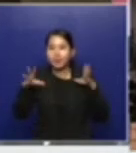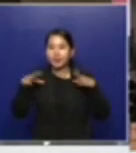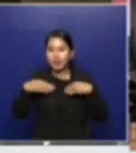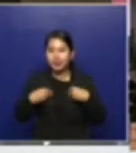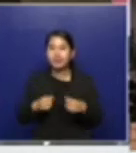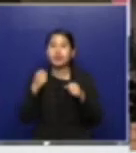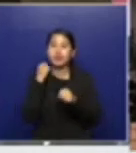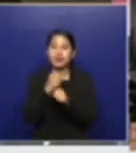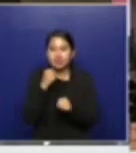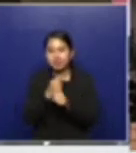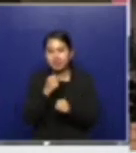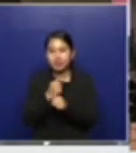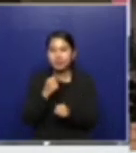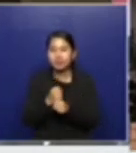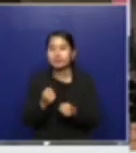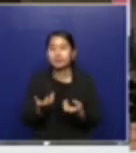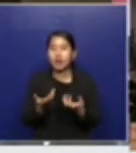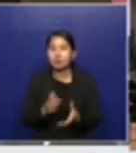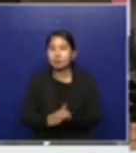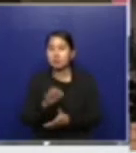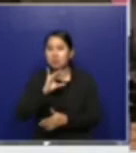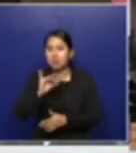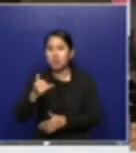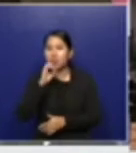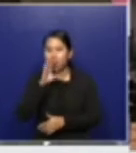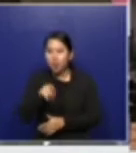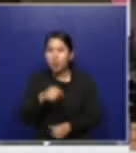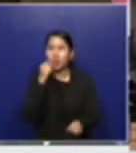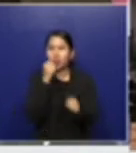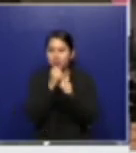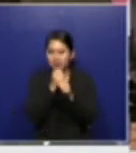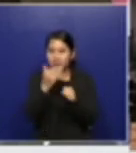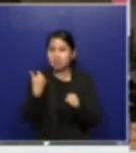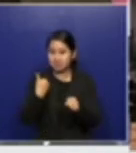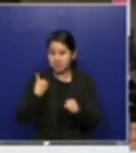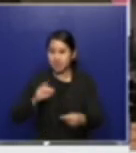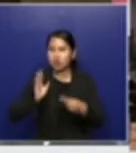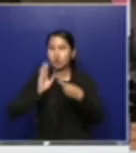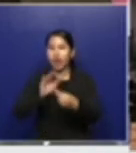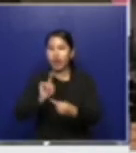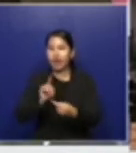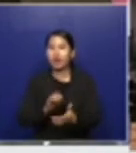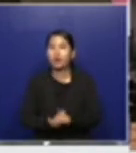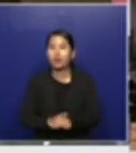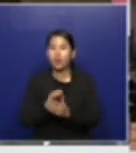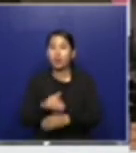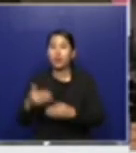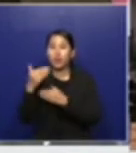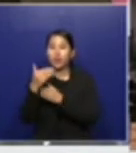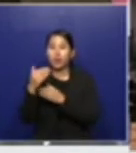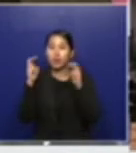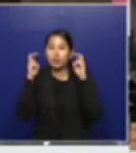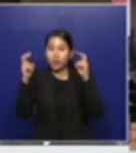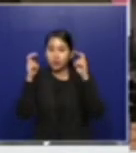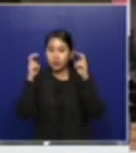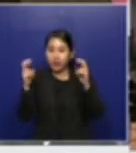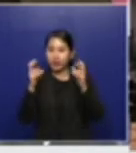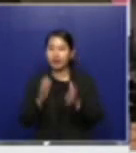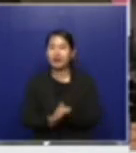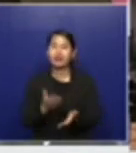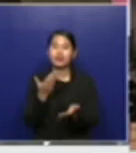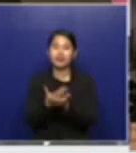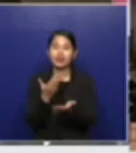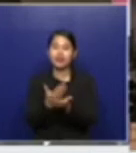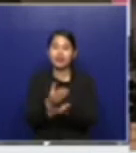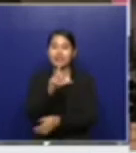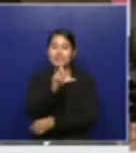ไอ้บางคนก็บอกว่าก็มีผลงานเช่นสร้างรถไฟลอยฟ้าก็ไอ้เงินตั้ง20